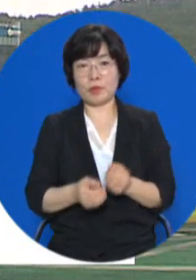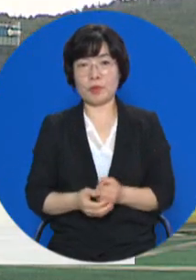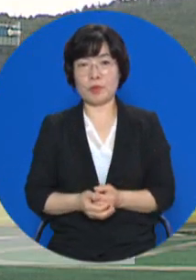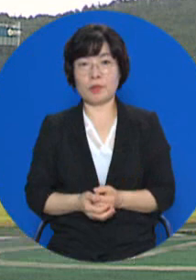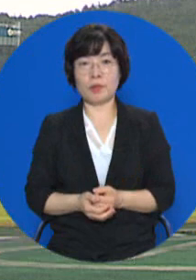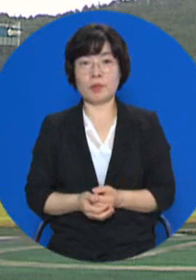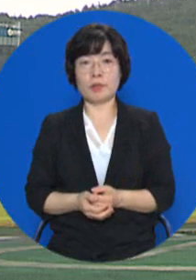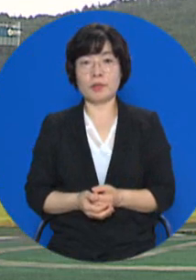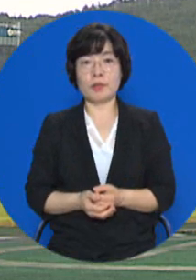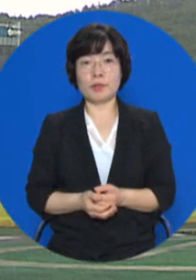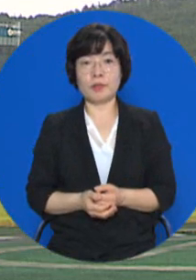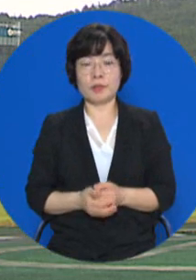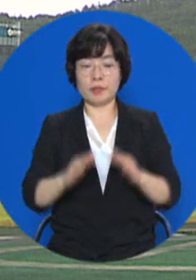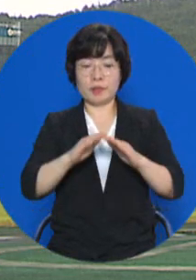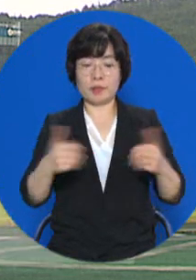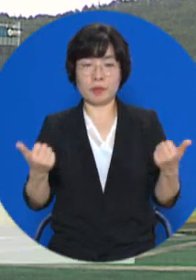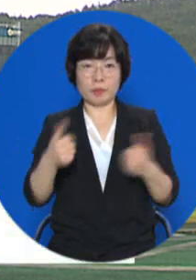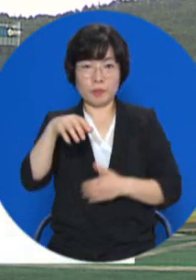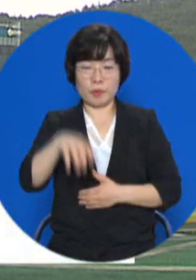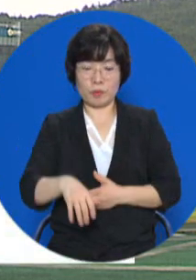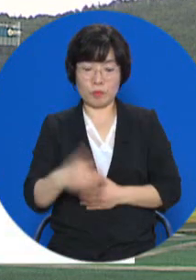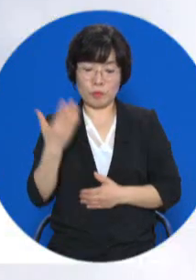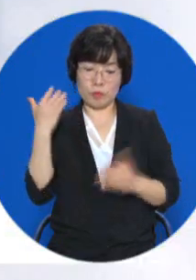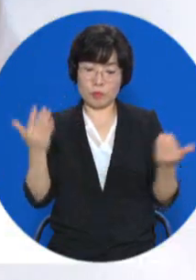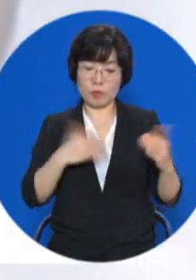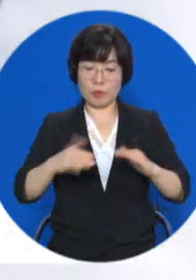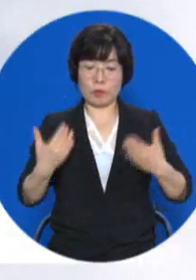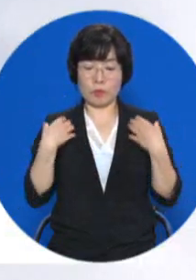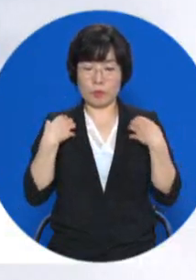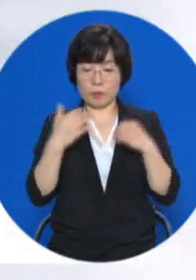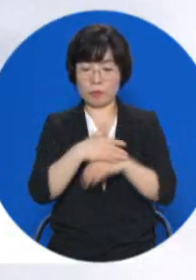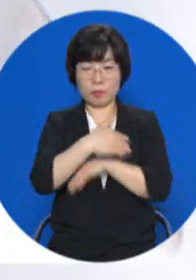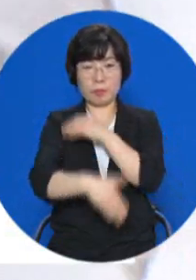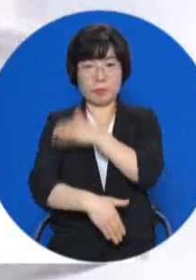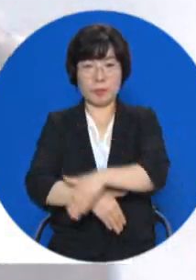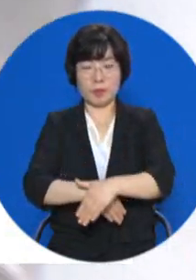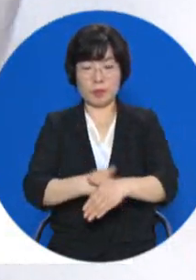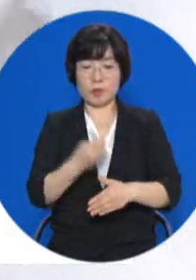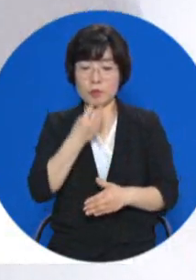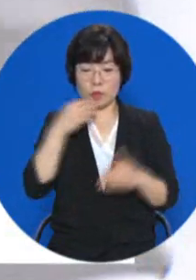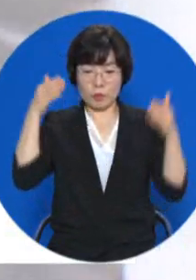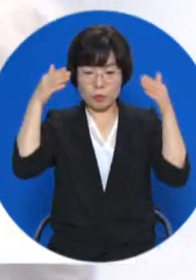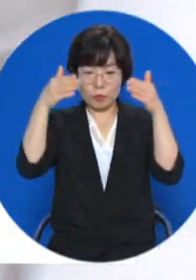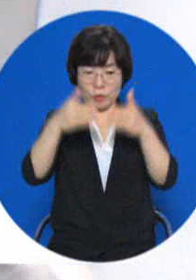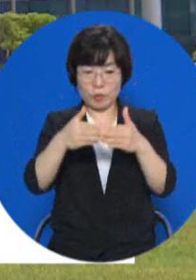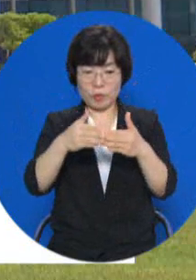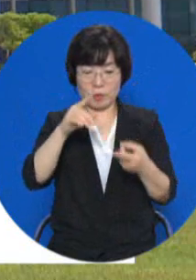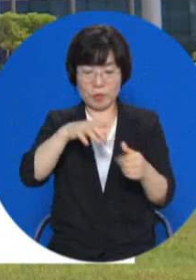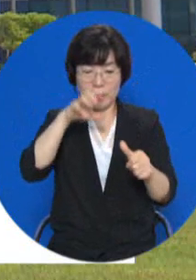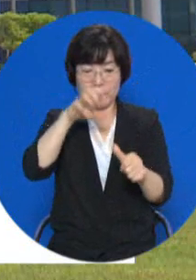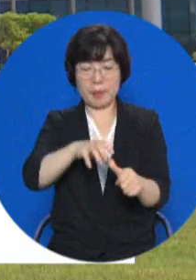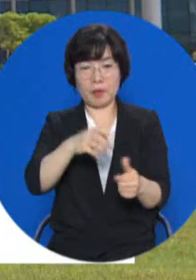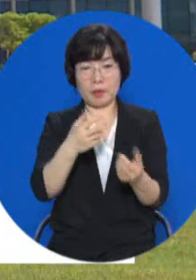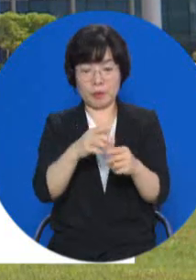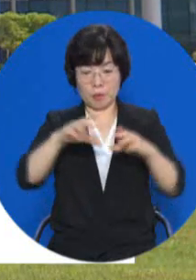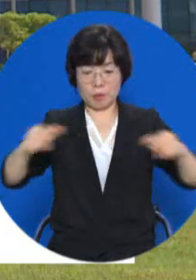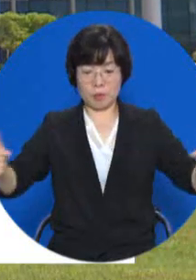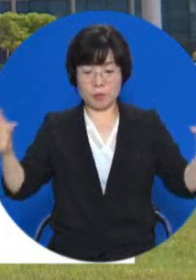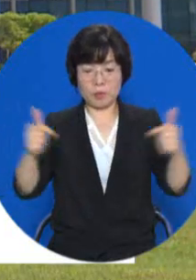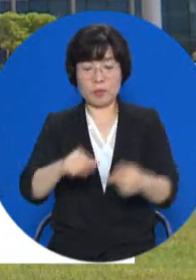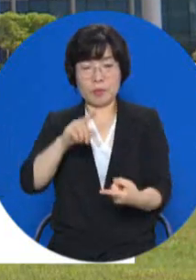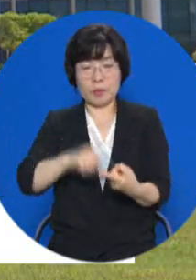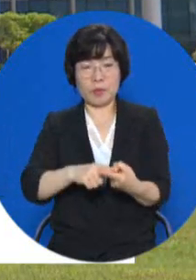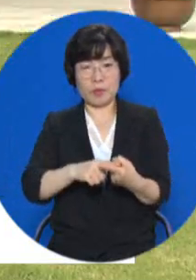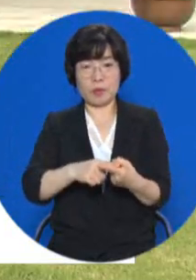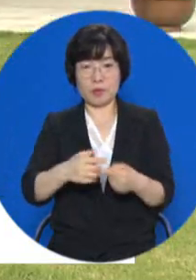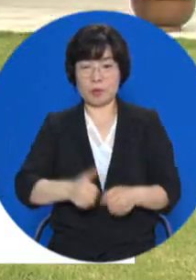않습니다. 전라남도는 뒷짐만 지고 있습니다. 수도권 규제 완화 정책에는 펄쩍 뛰고 지방 분권 시대를